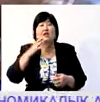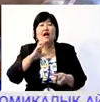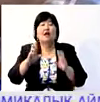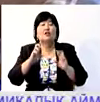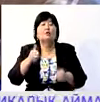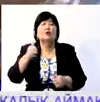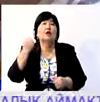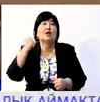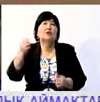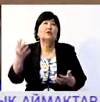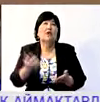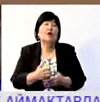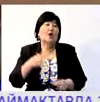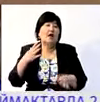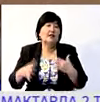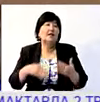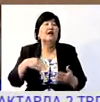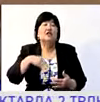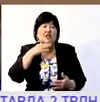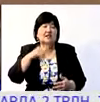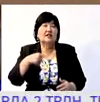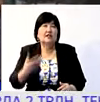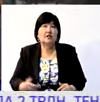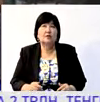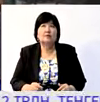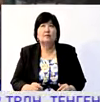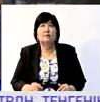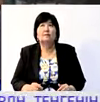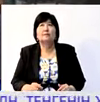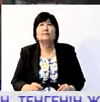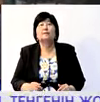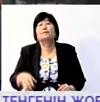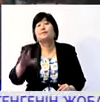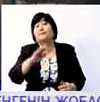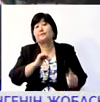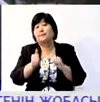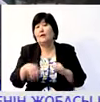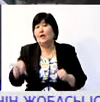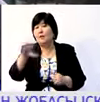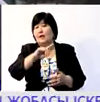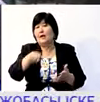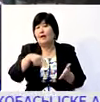турнирде жеңімпаз атануға дайындығым жеткілікті дейді. Бұл жарысқа барлық қалалар қатысып жатыр.